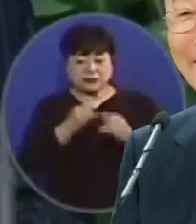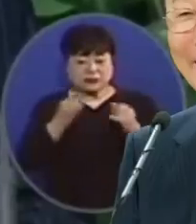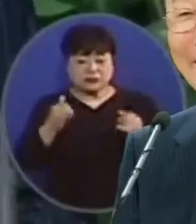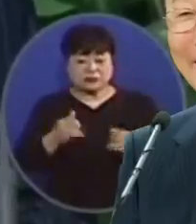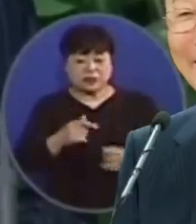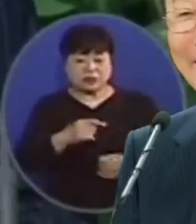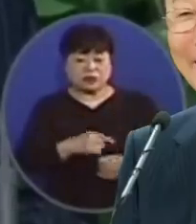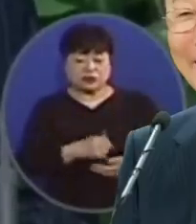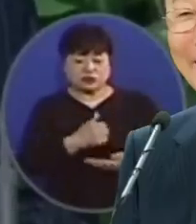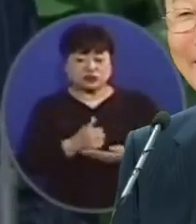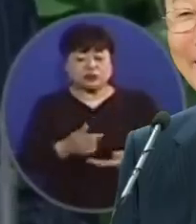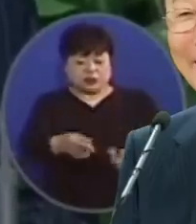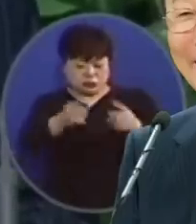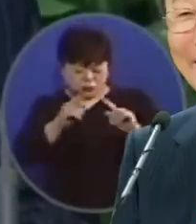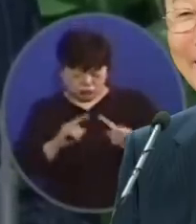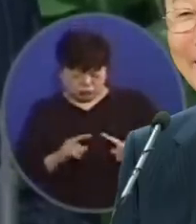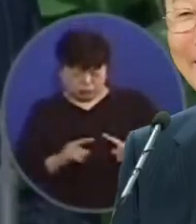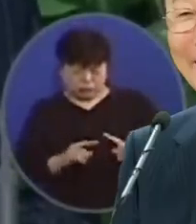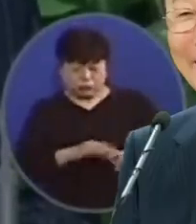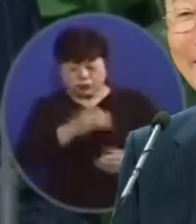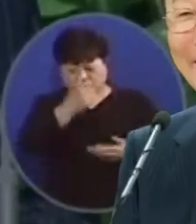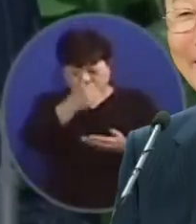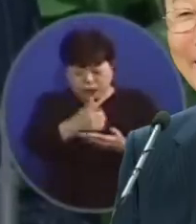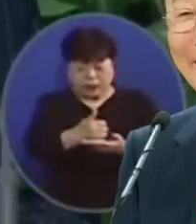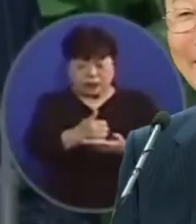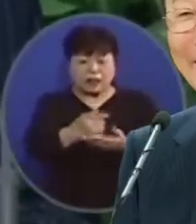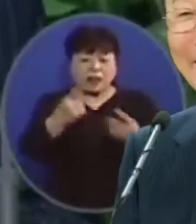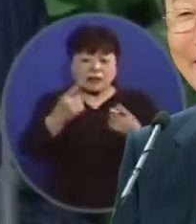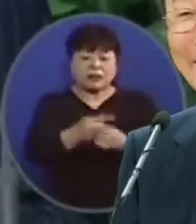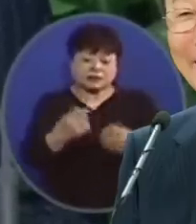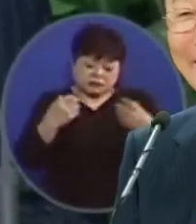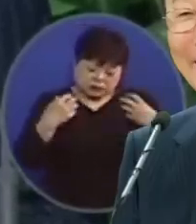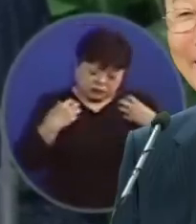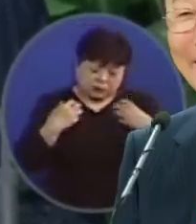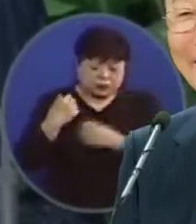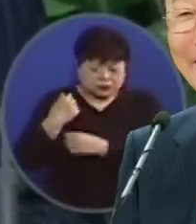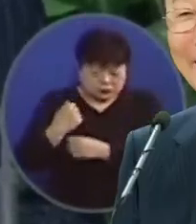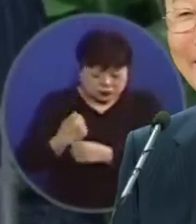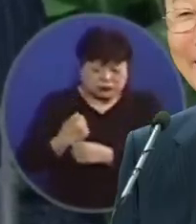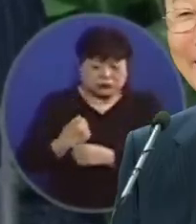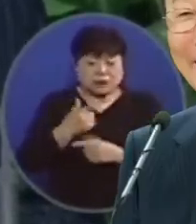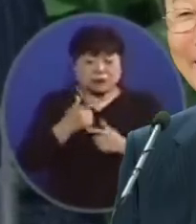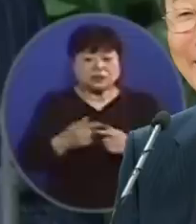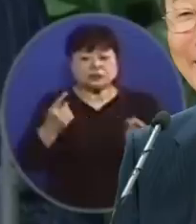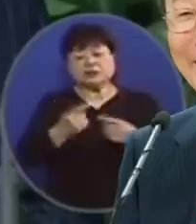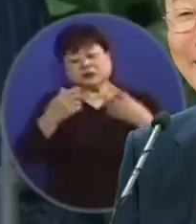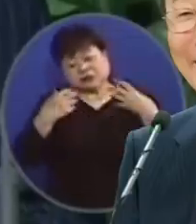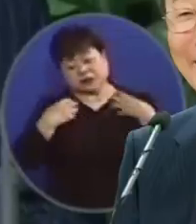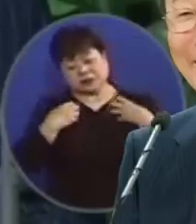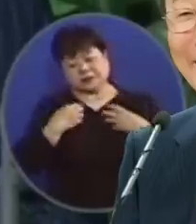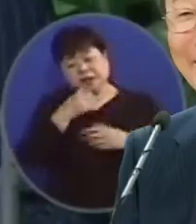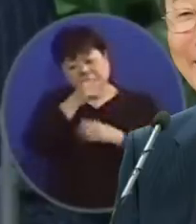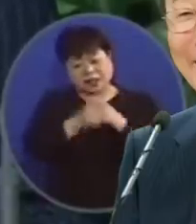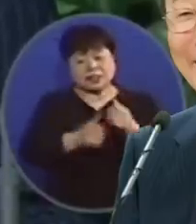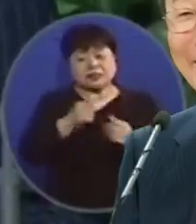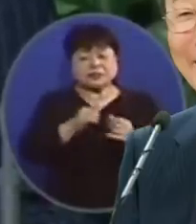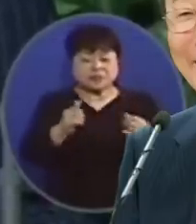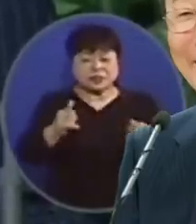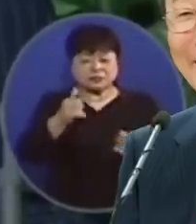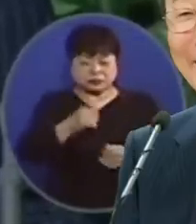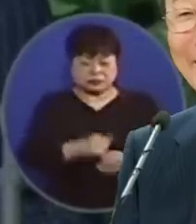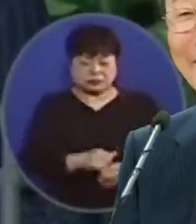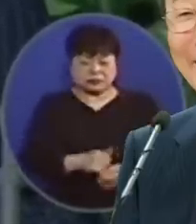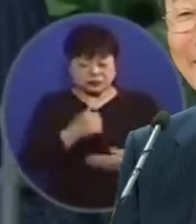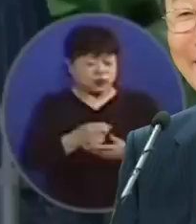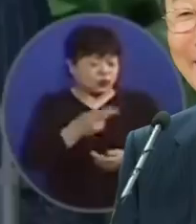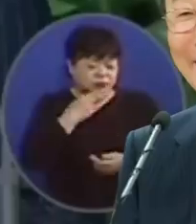호적의 주님께서 들어오셔서 우리 죄를 대신 짊어지고 내가 다 지었습니다. 하나님, 이 사람들은 죄 아니에요.